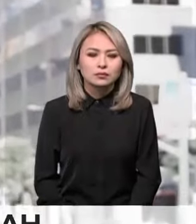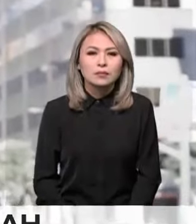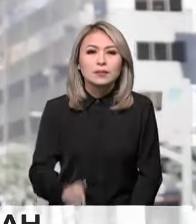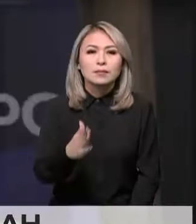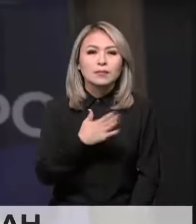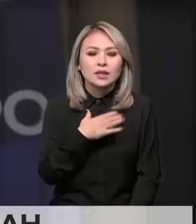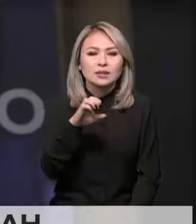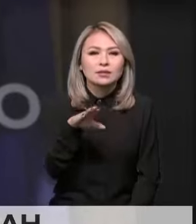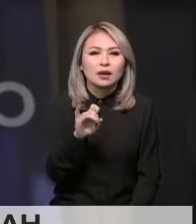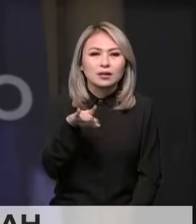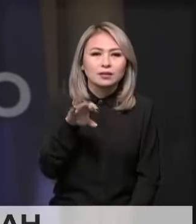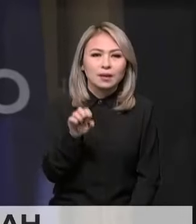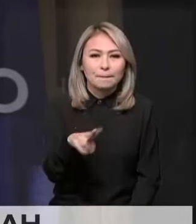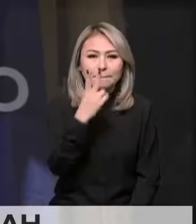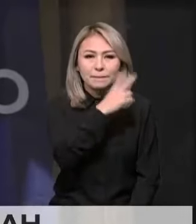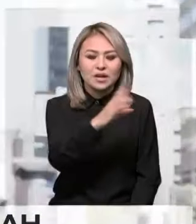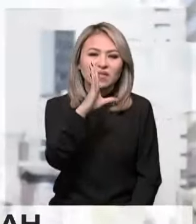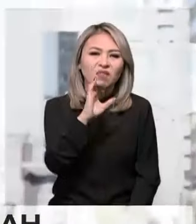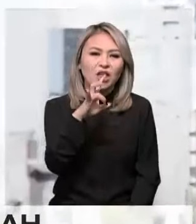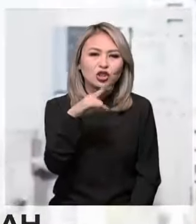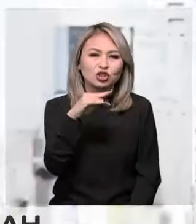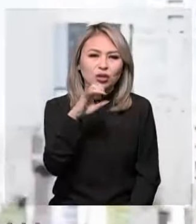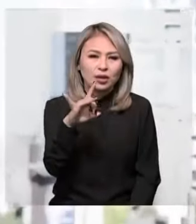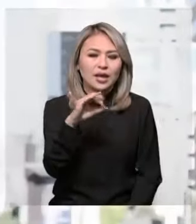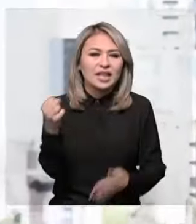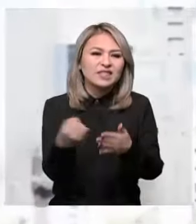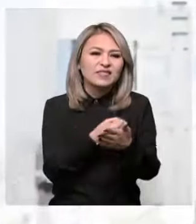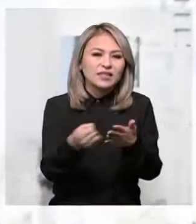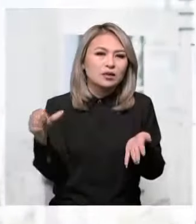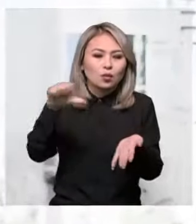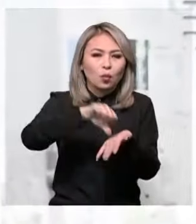Бізде стартапшыларға қарағанда венчурлы инвесторлардың көп болуы